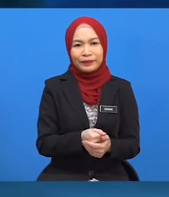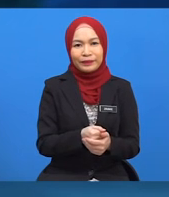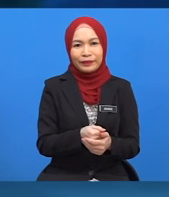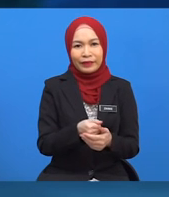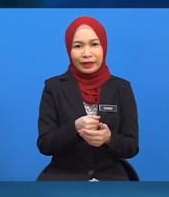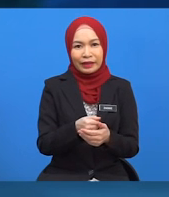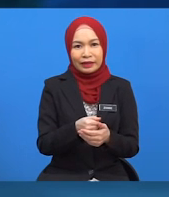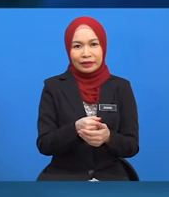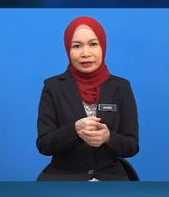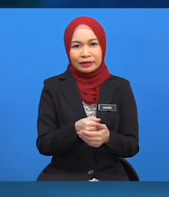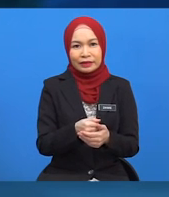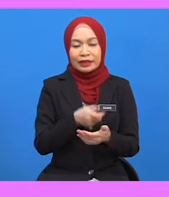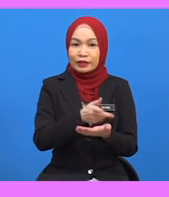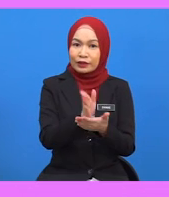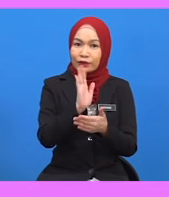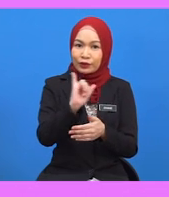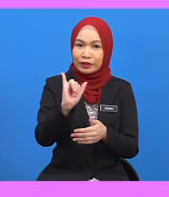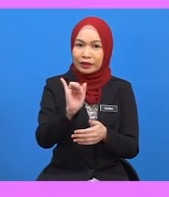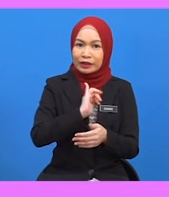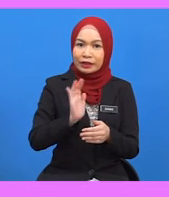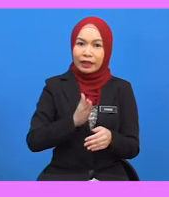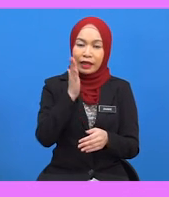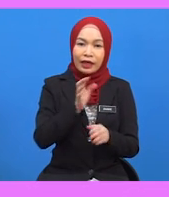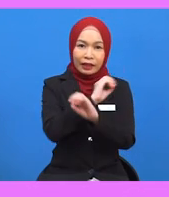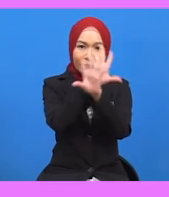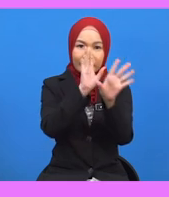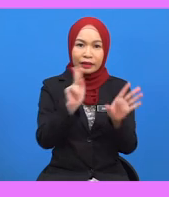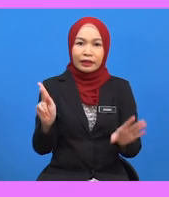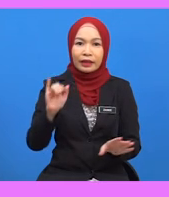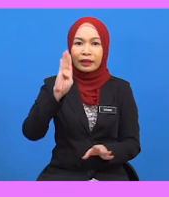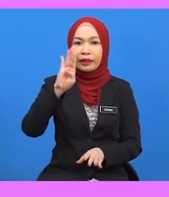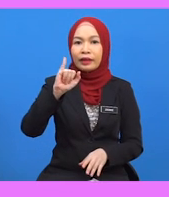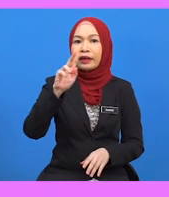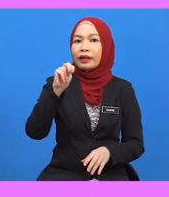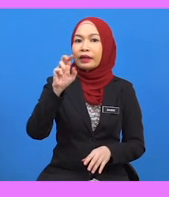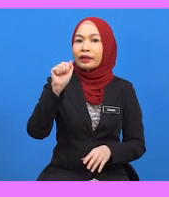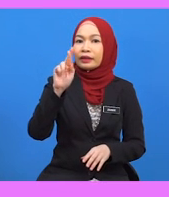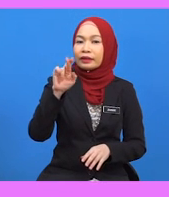Seterusnya, cikgu akan menerangkan tentang binary search.